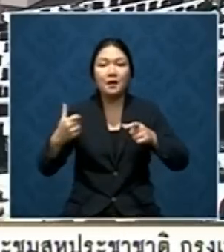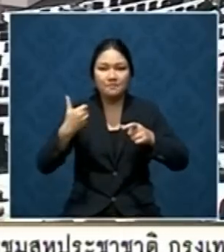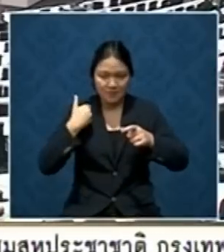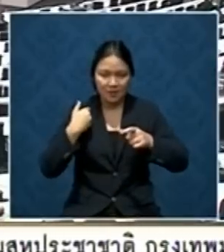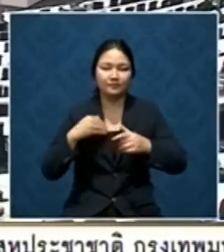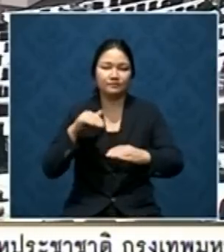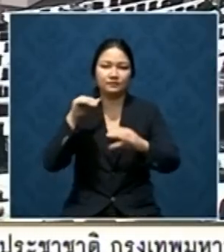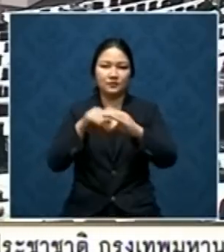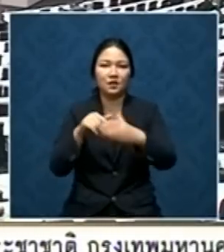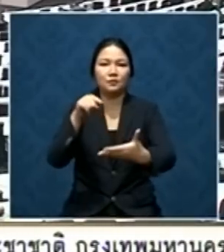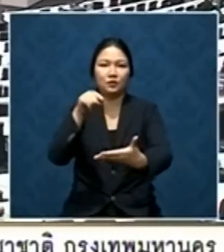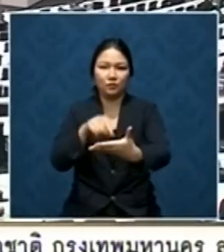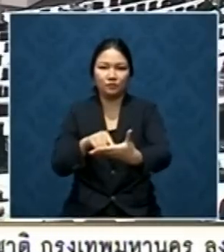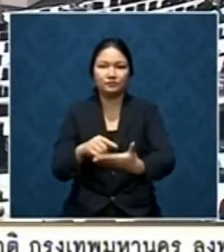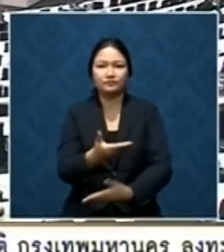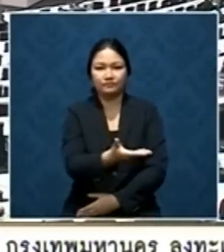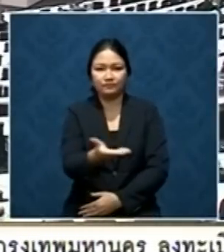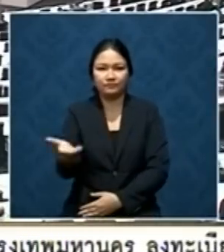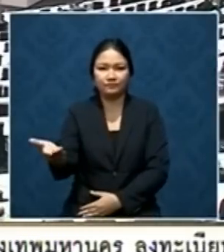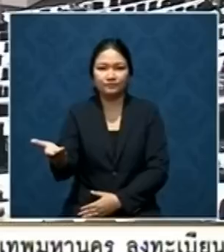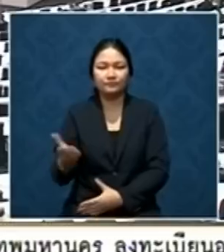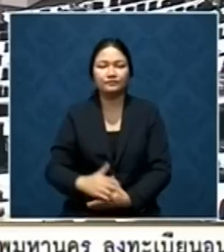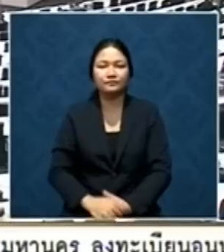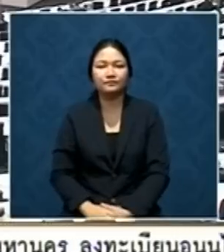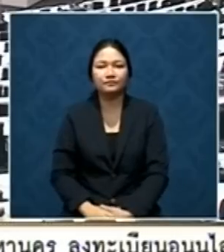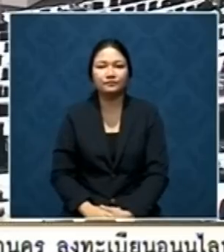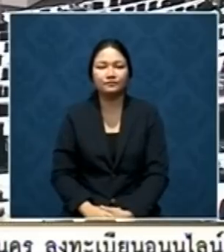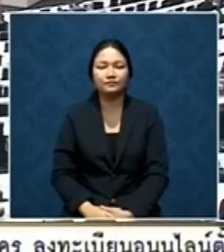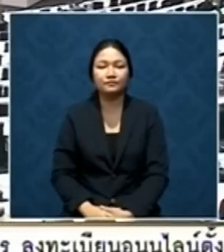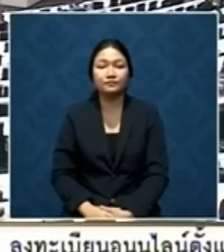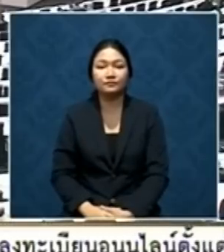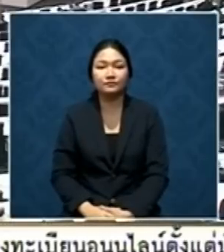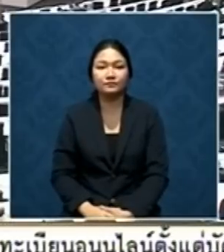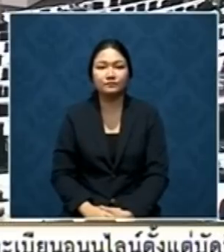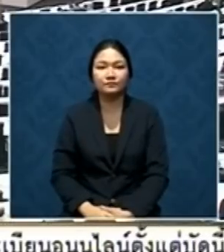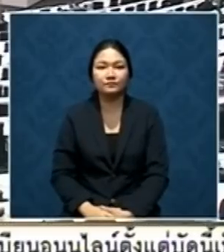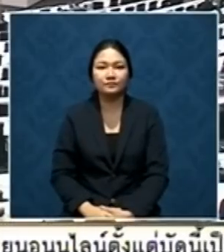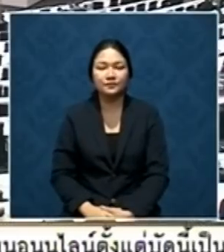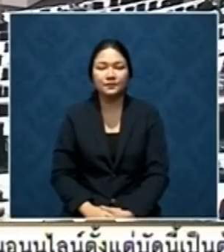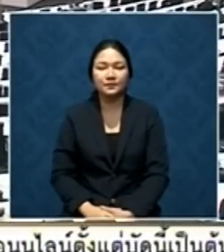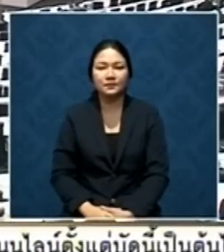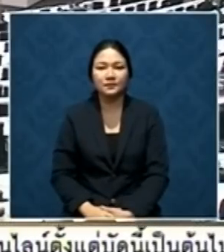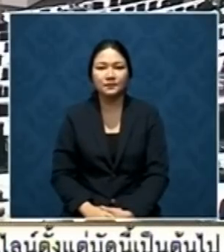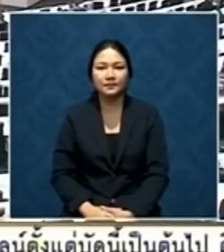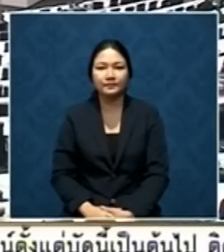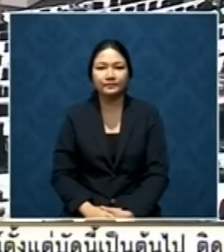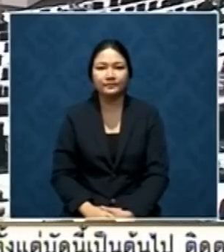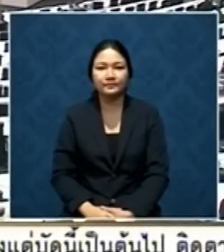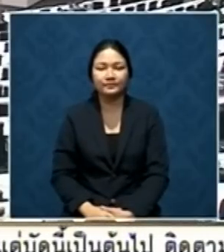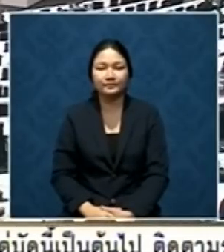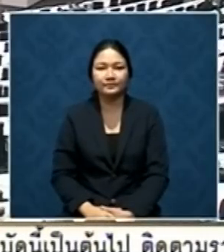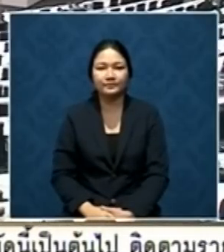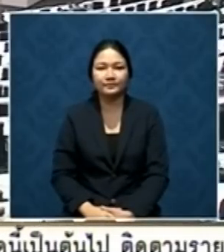ภาเนี่ยไม่มีสมาธิ แล้วยิ่งสำคัญพอเป็นการประชุมสภาวันศุกร์อ่ะบรรดาส.ส.หลายๆคนก็ใจจดใจจ่อจะ